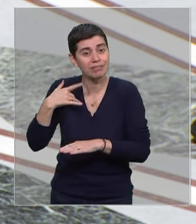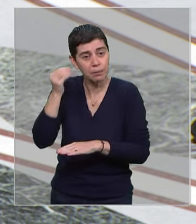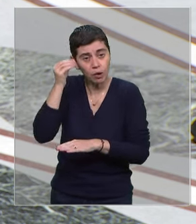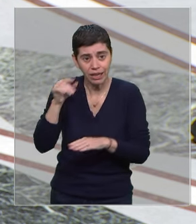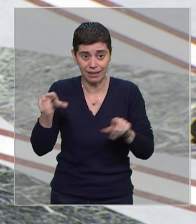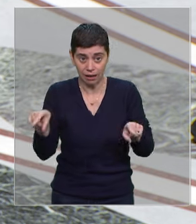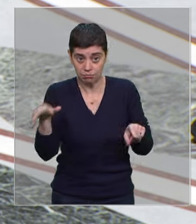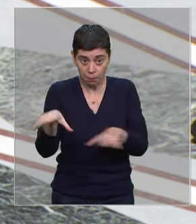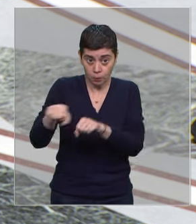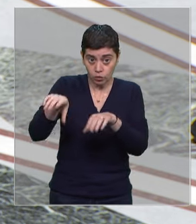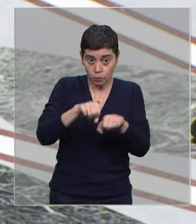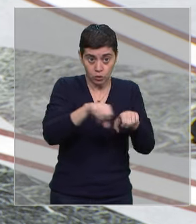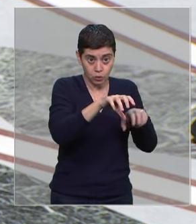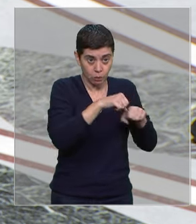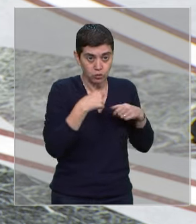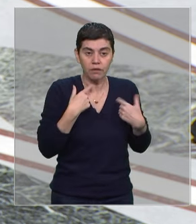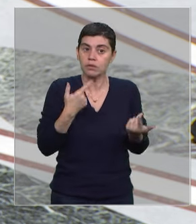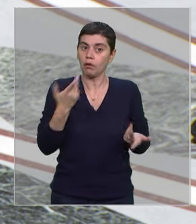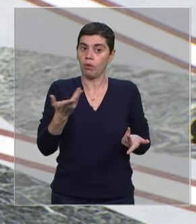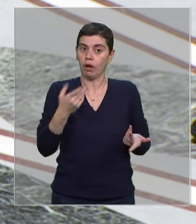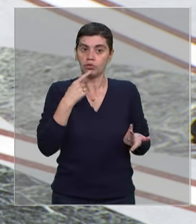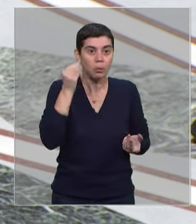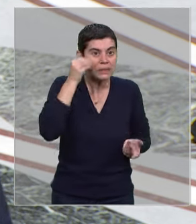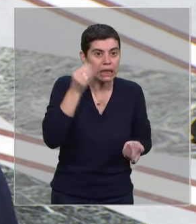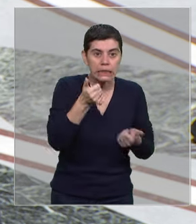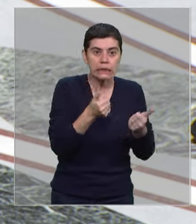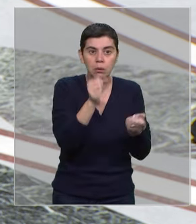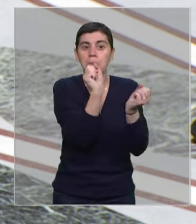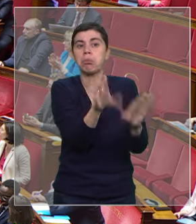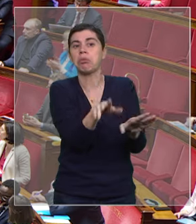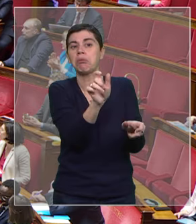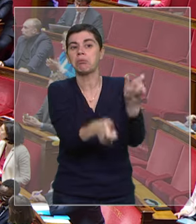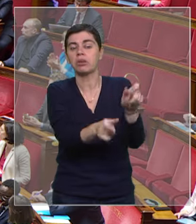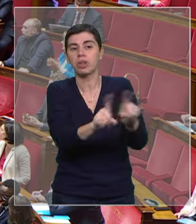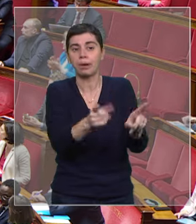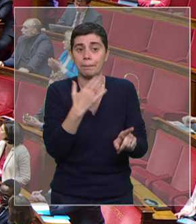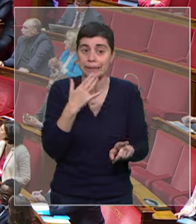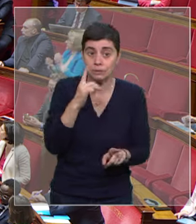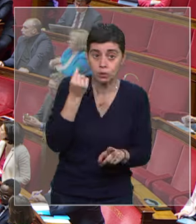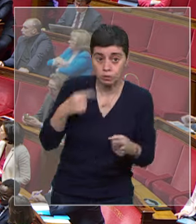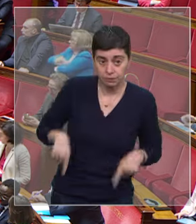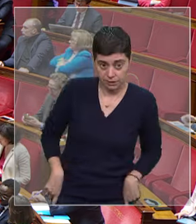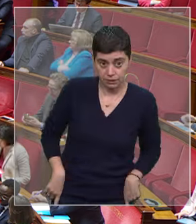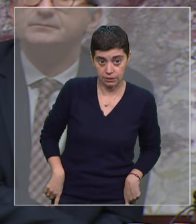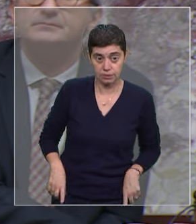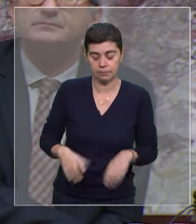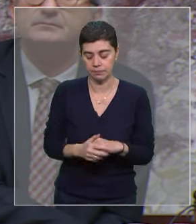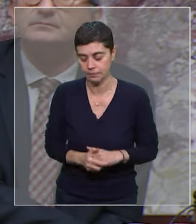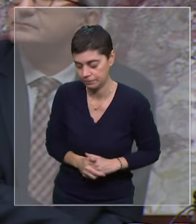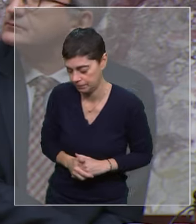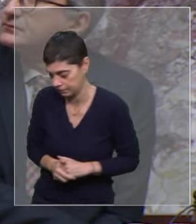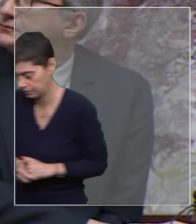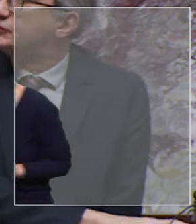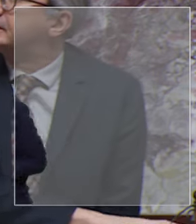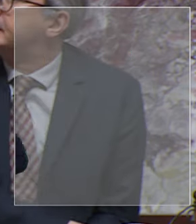qui n'existaient pas. Alors non, nous ne laissons pas dépérir la psychiatrie, merci. Monsieur le député. Merci, monsieur le ministre. La parole est à